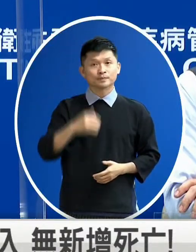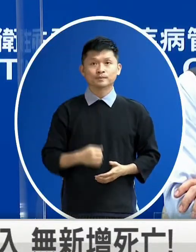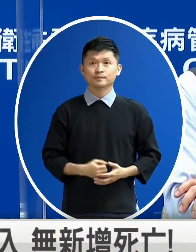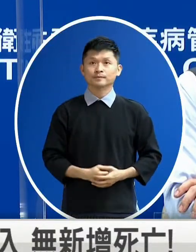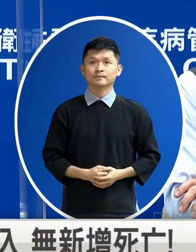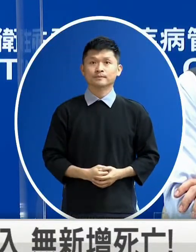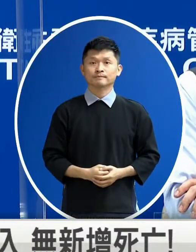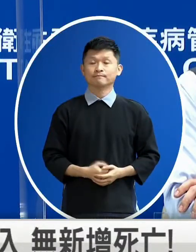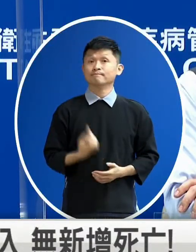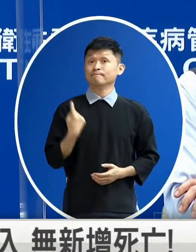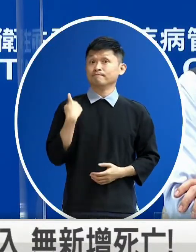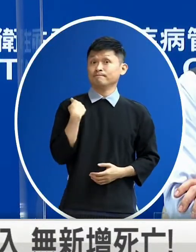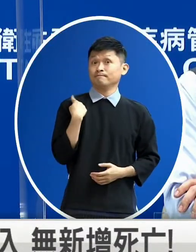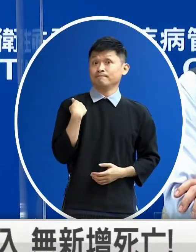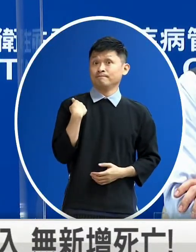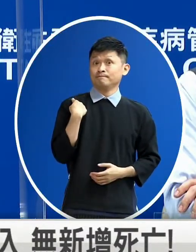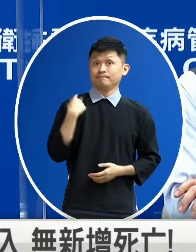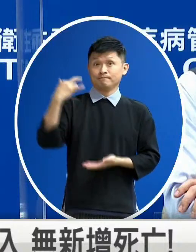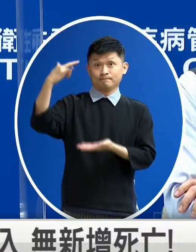那